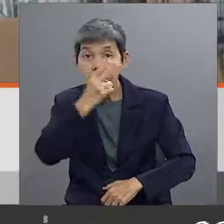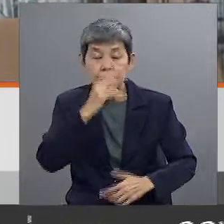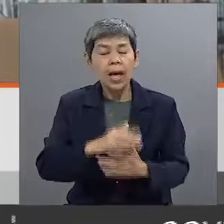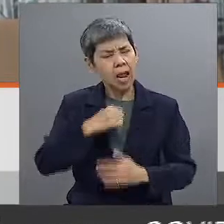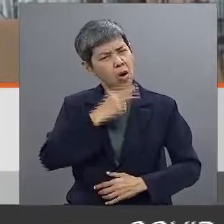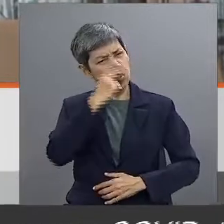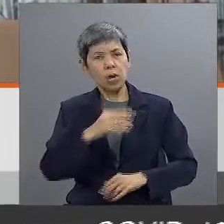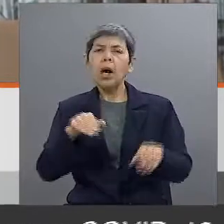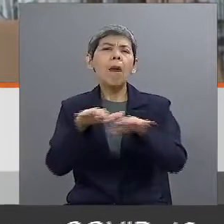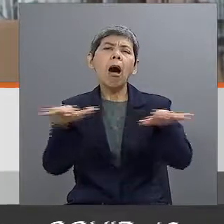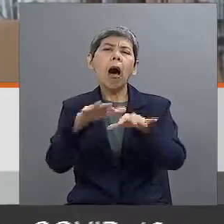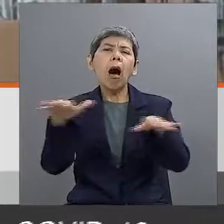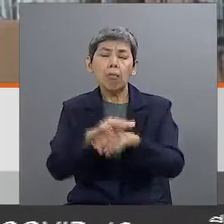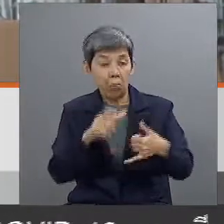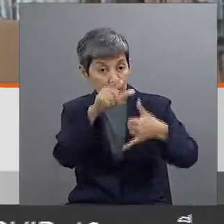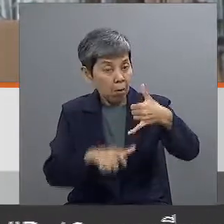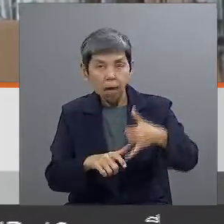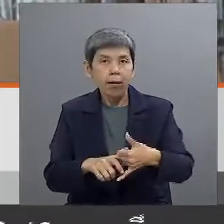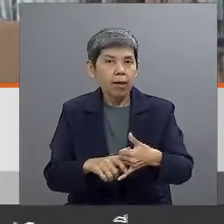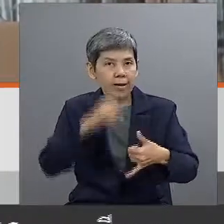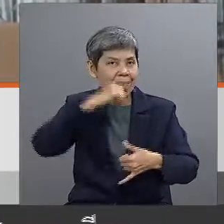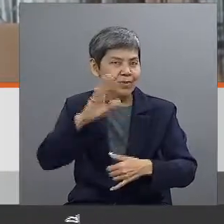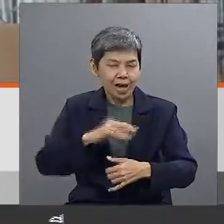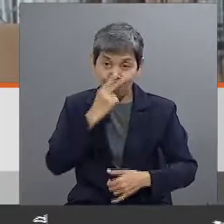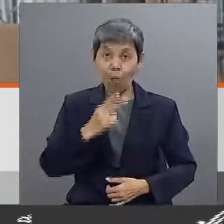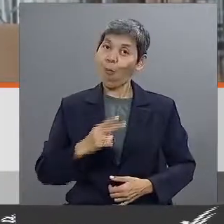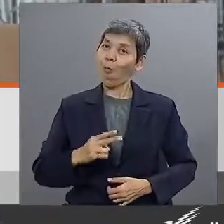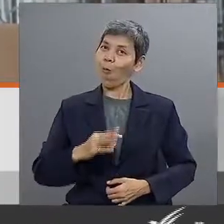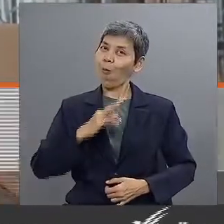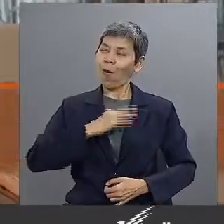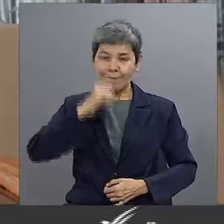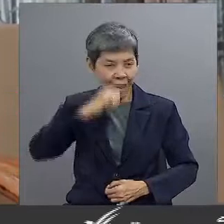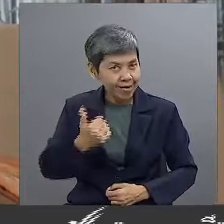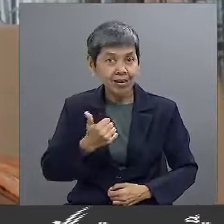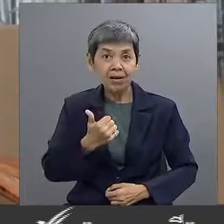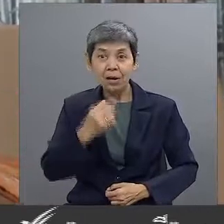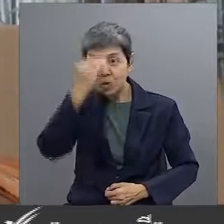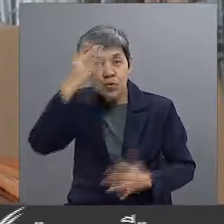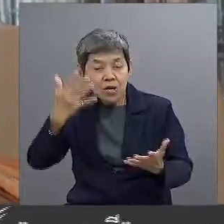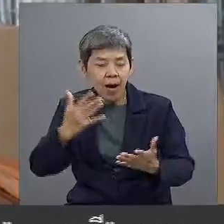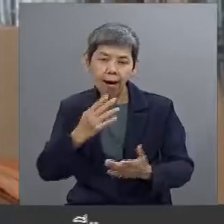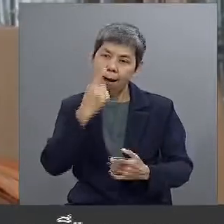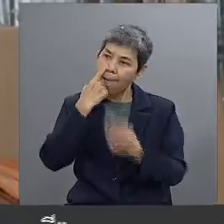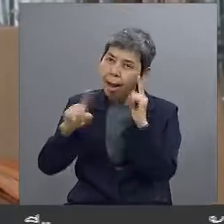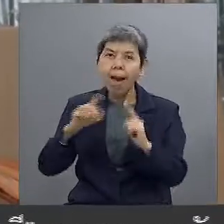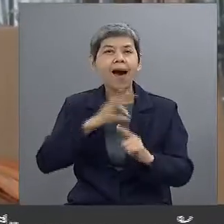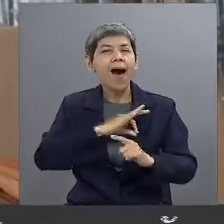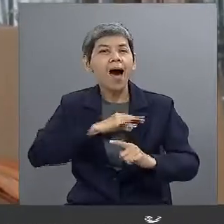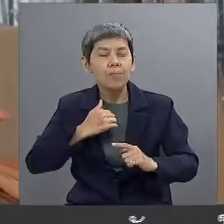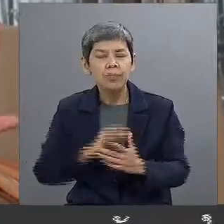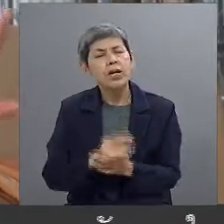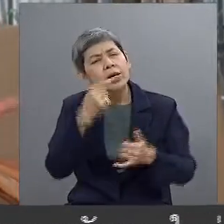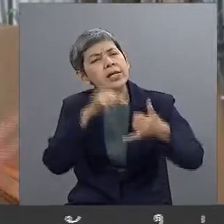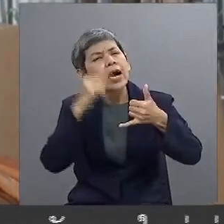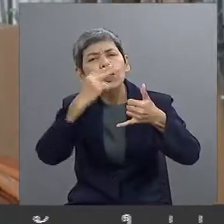าเนาะแต่ว่าคือเขาไม่ใช่คนไทยเนี่ยเขาก็จะรู้สึกว่าเฮ้ยมาที่ไทยแล้วอันนี้ไม่มีที่ญี่ปุ่นอันนี้มันแปลกจังเลยนะคะแต่ว่าเขาจะมองทุกอย่างเนี่ยเป็น